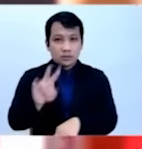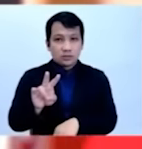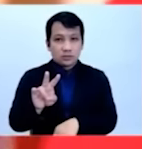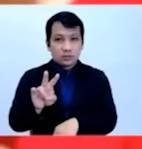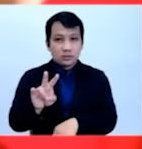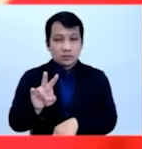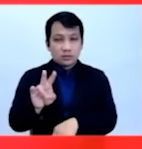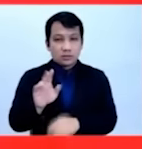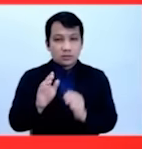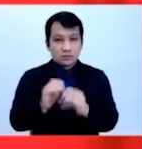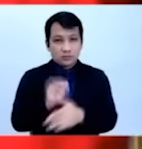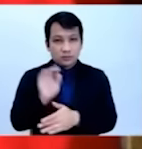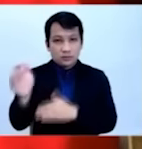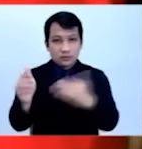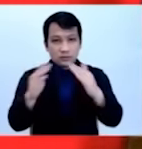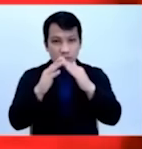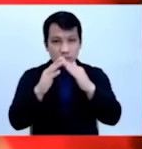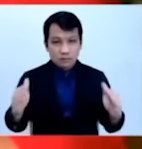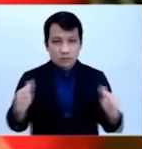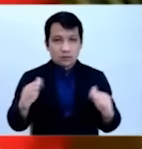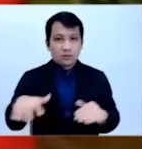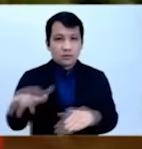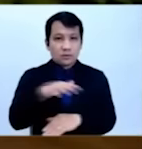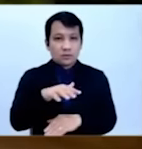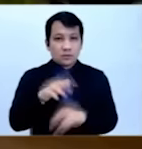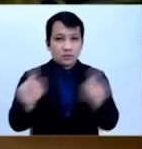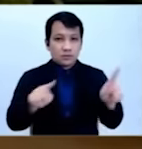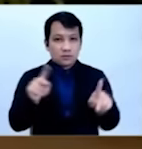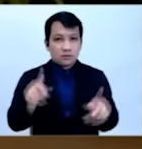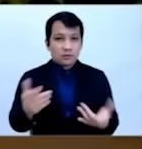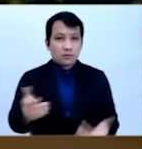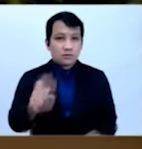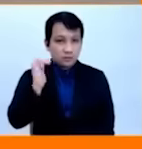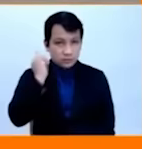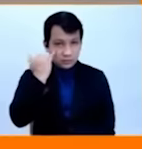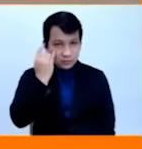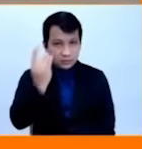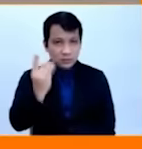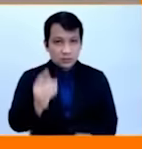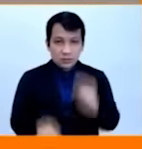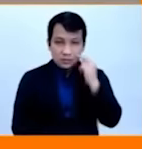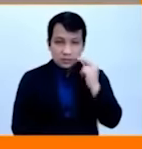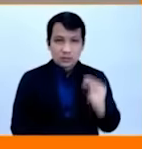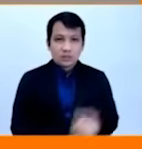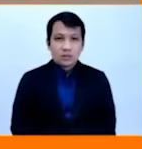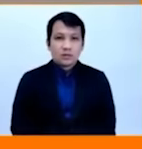nasa loob na ng kanilang mga bahay itong kanilang mga residente. Jess, Nikki.